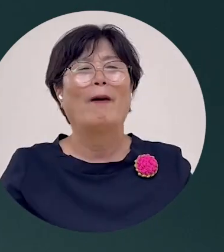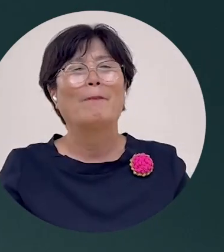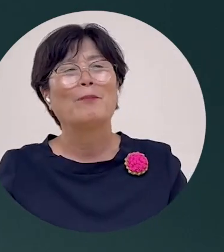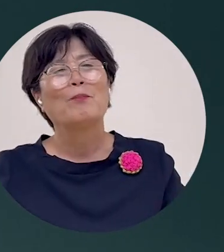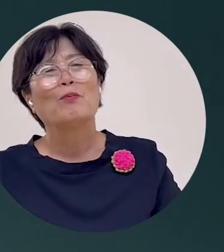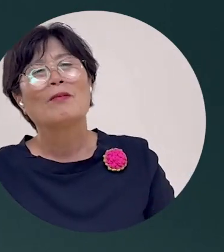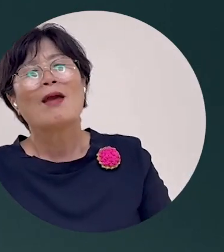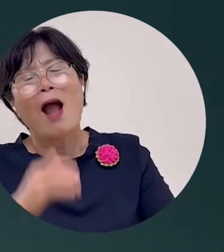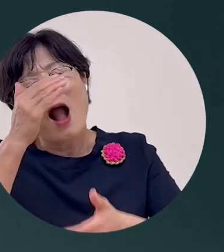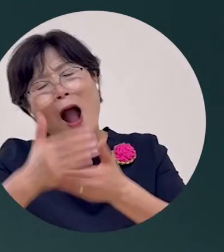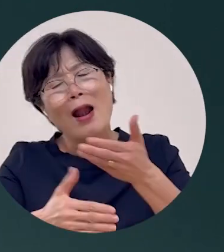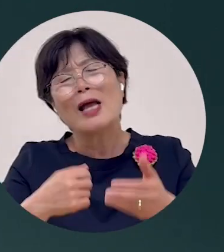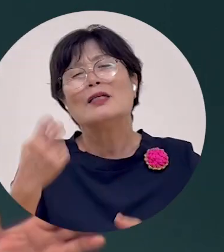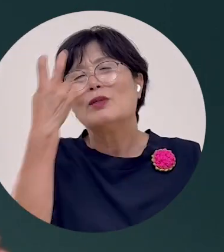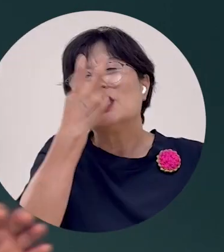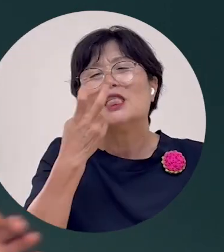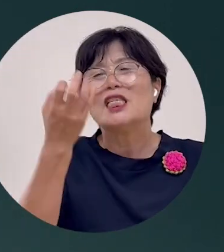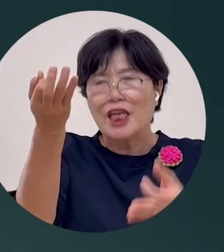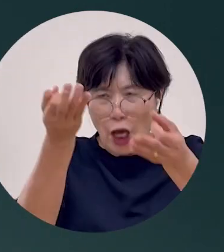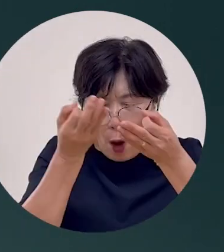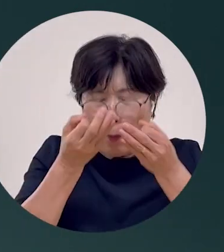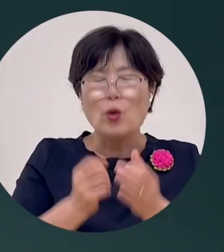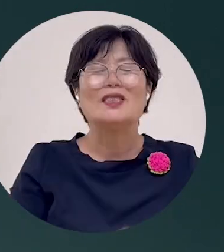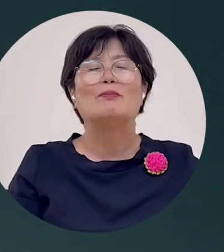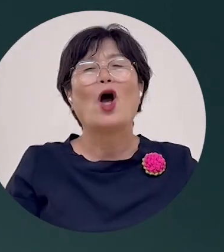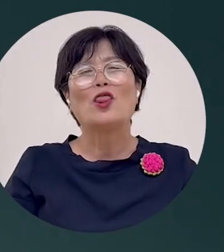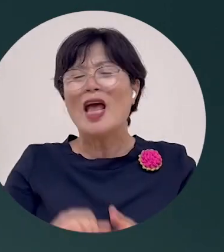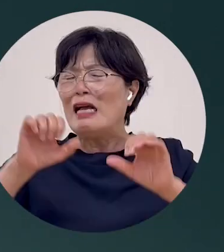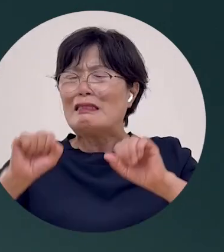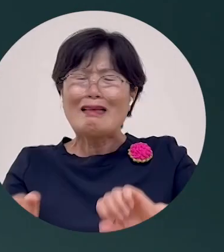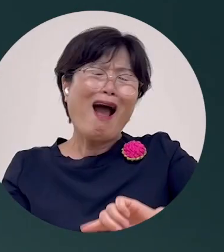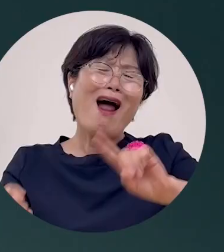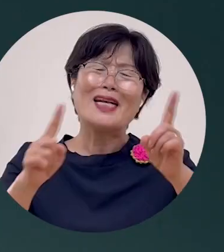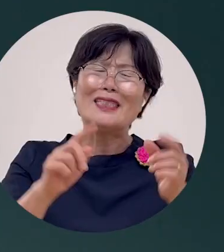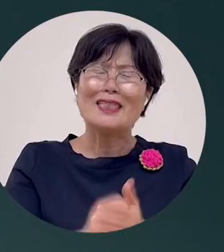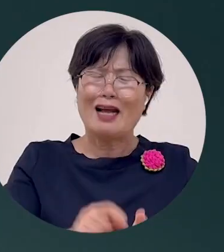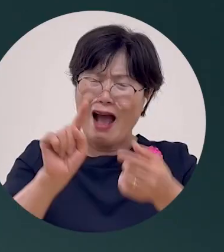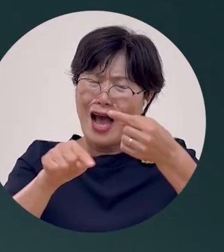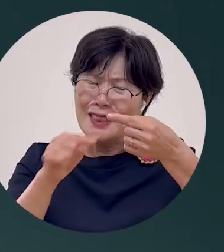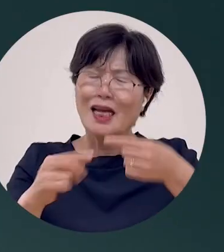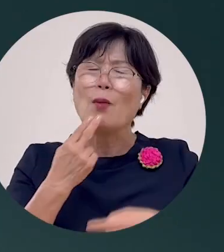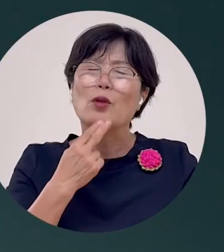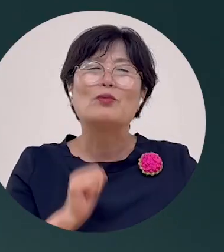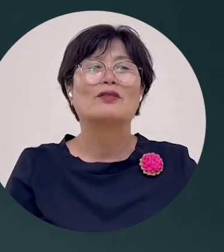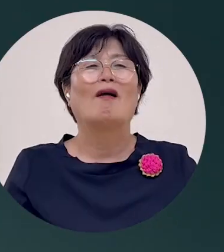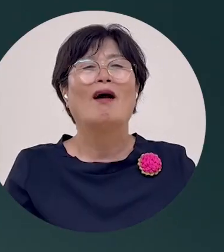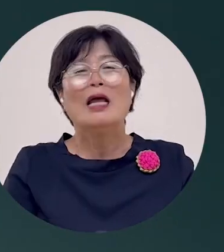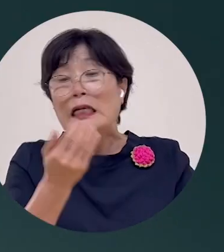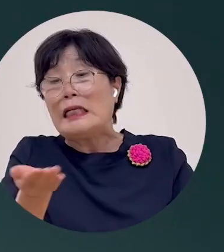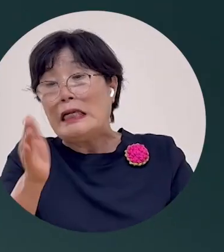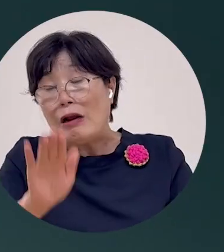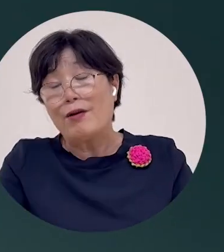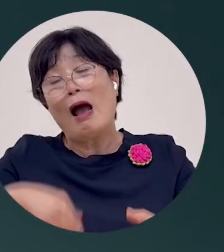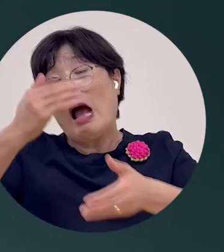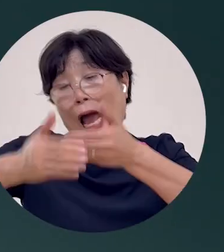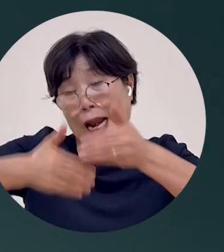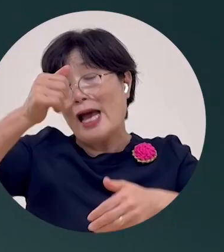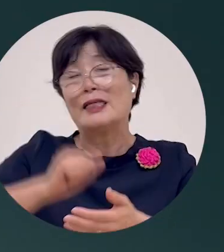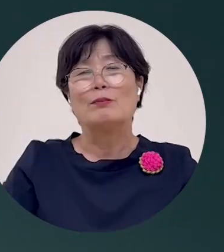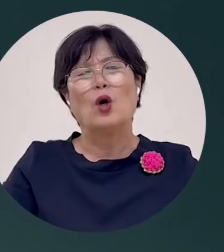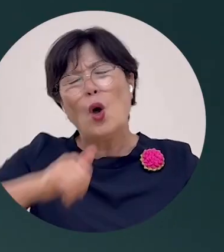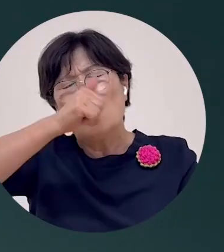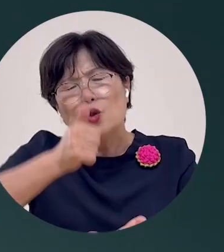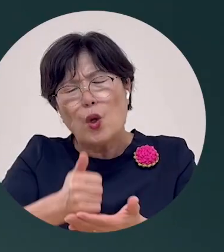여러분 하나님이 지켜보시면 살아남을 자가 아무도 없습니다. 그러나 하나님은 어떤 분이시냐?